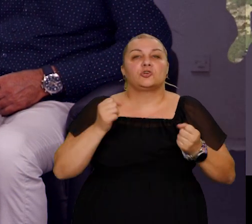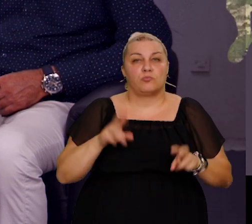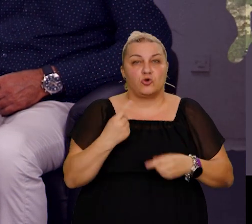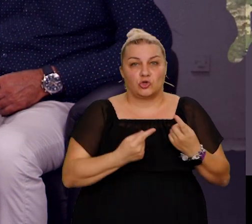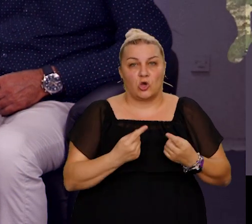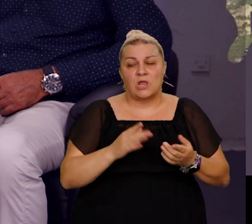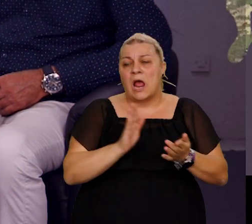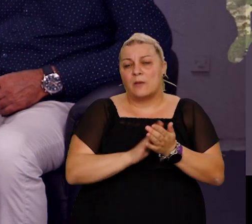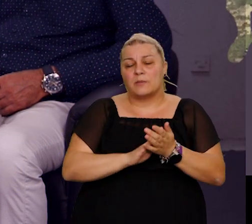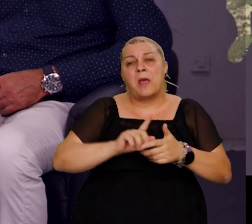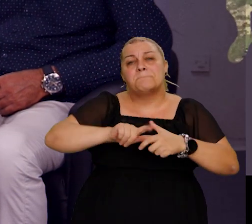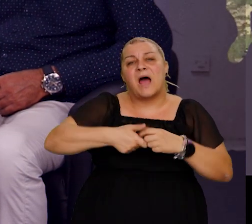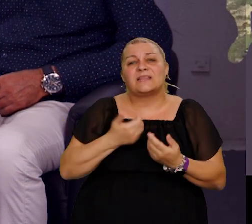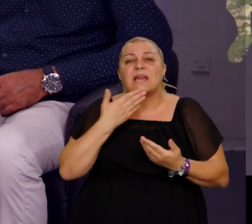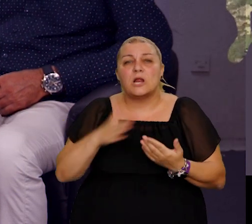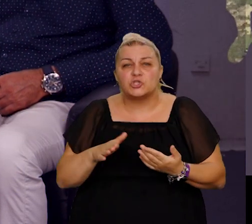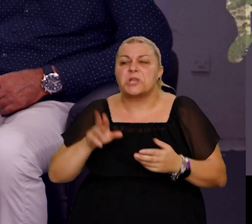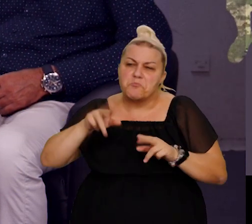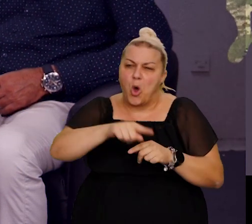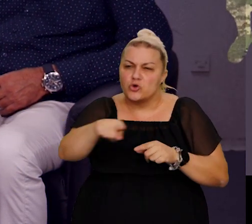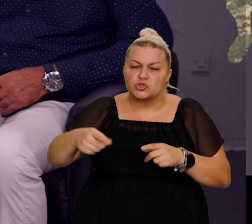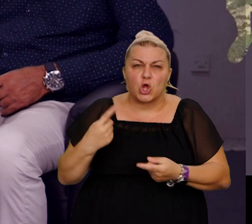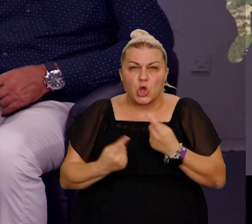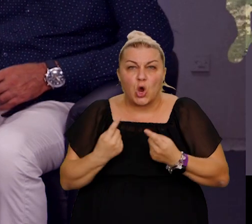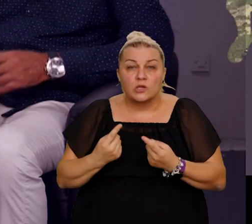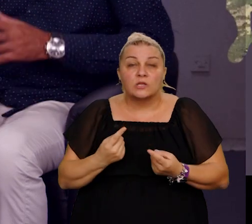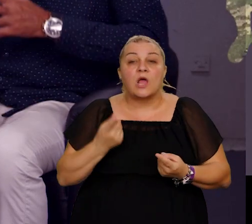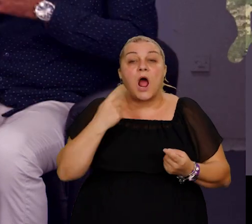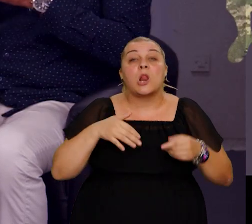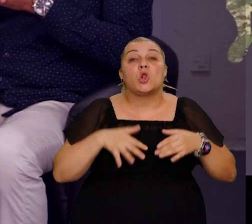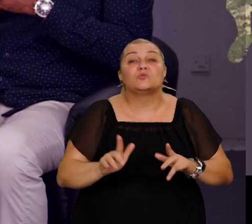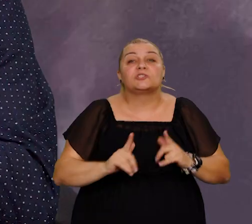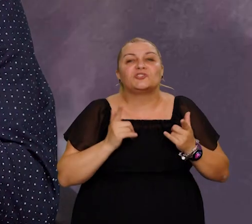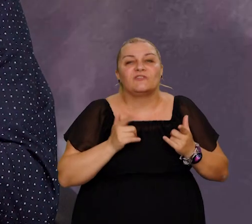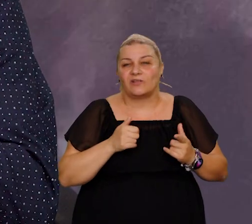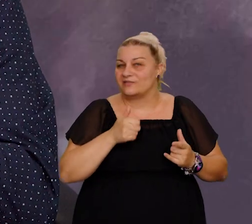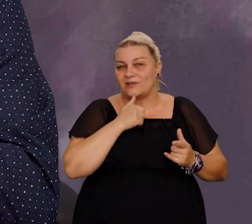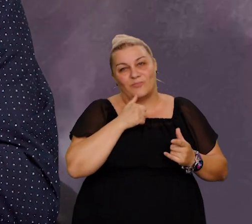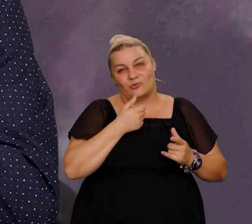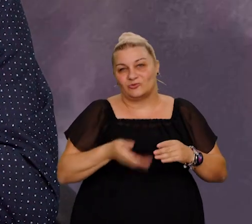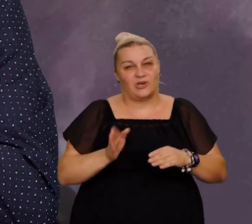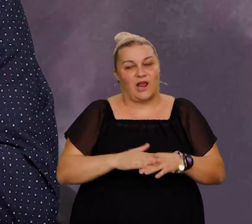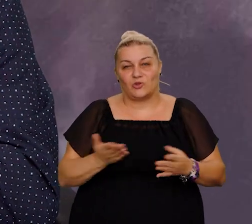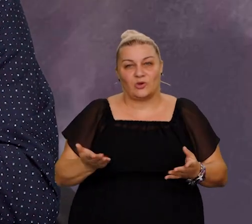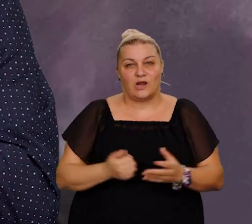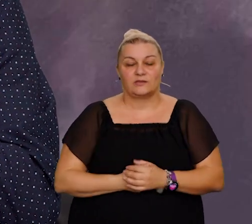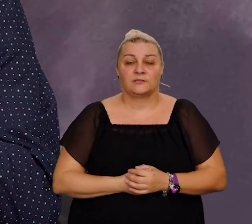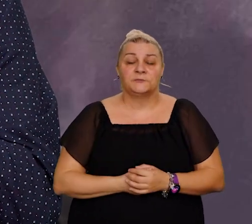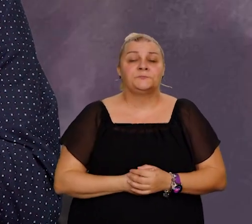Materijalna šteta svaka se može nadoknati, ali ljudski život nikad. Da, vidjeli smo i u uvodnom prilogu, priča ove godišnje